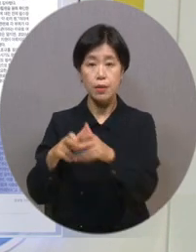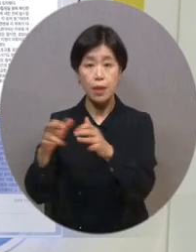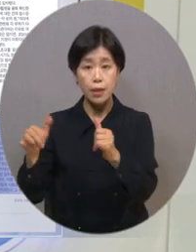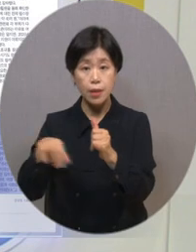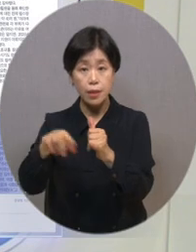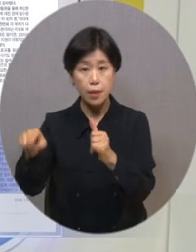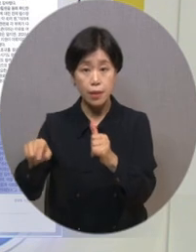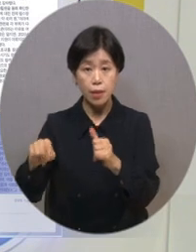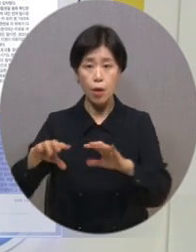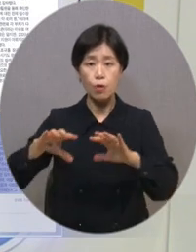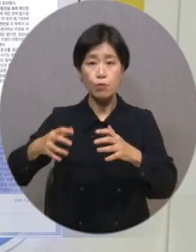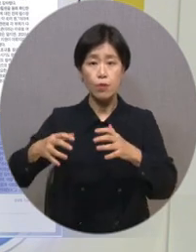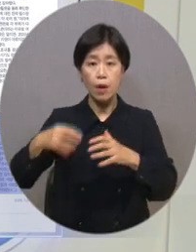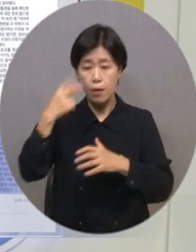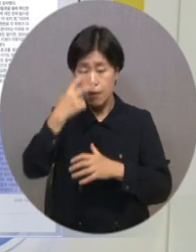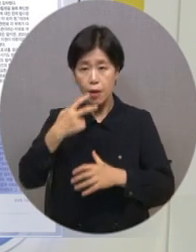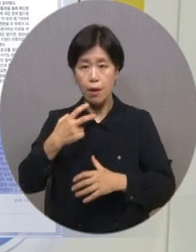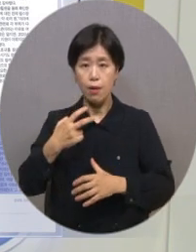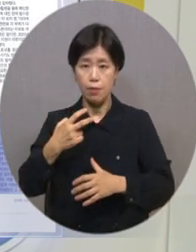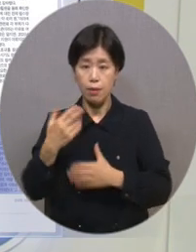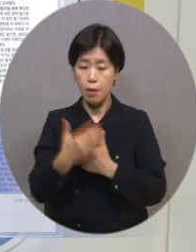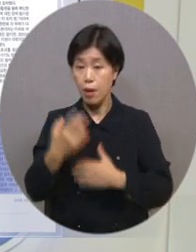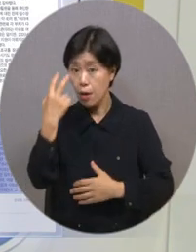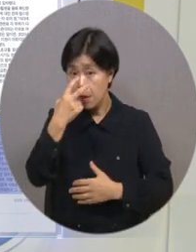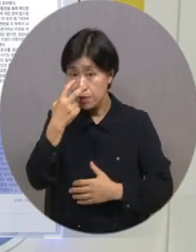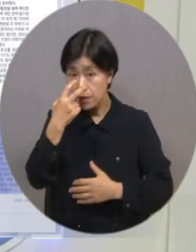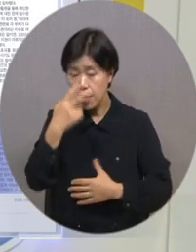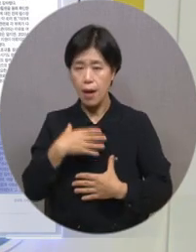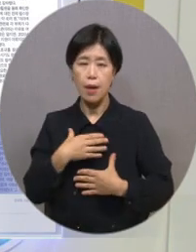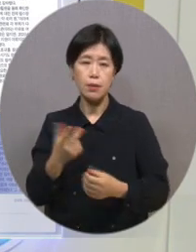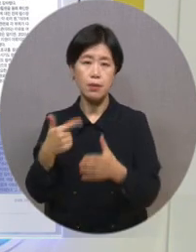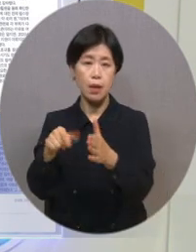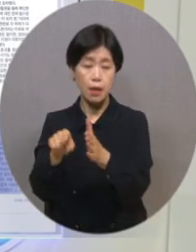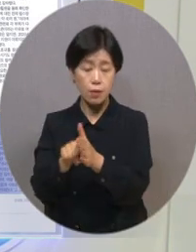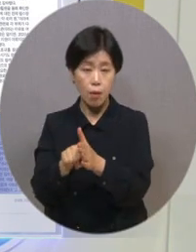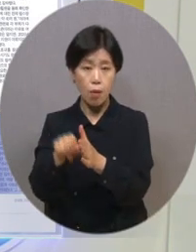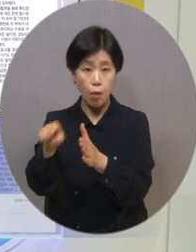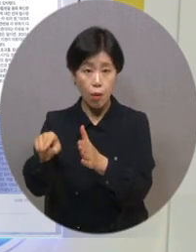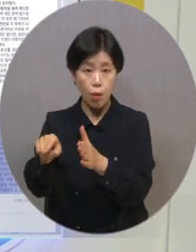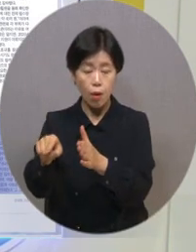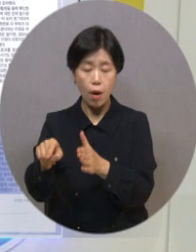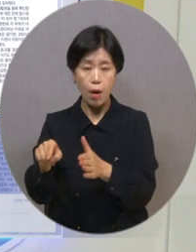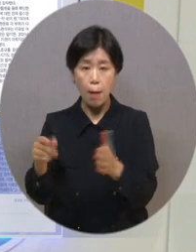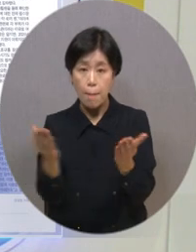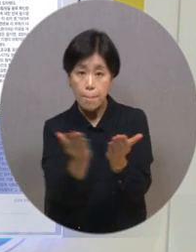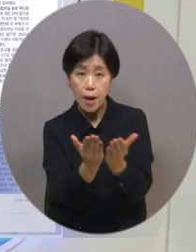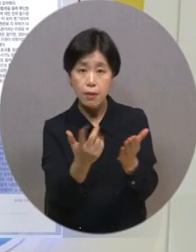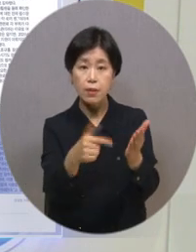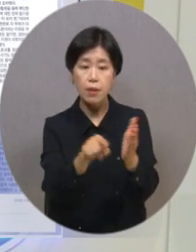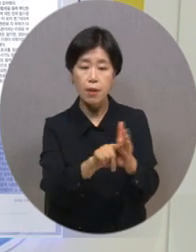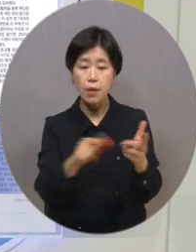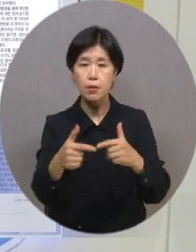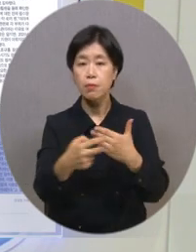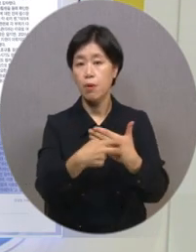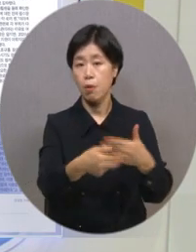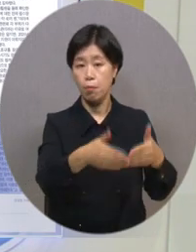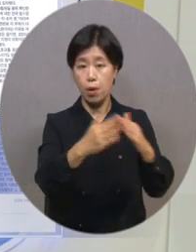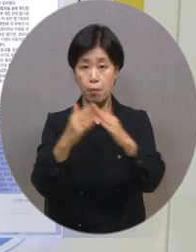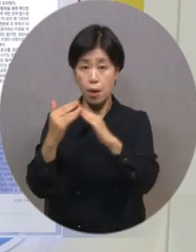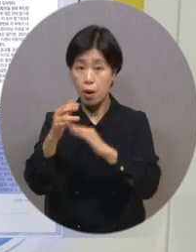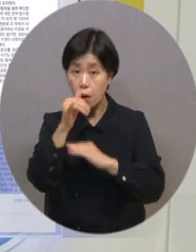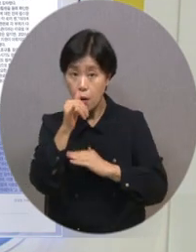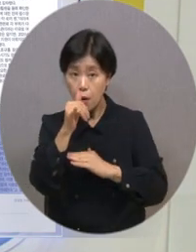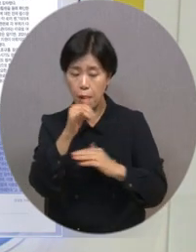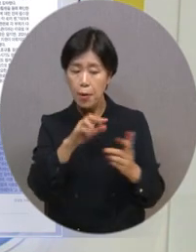국가 건강 검진을 안전하게 받을 수 있도록 장애인 건강 검진 기관을 지정하고이 시설과 장비 인력을